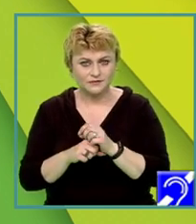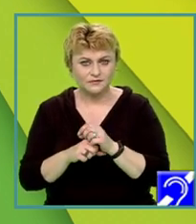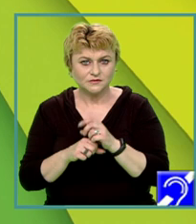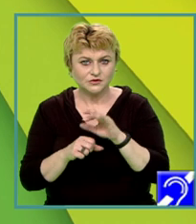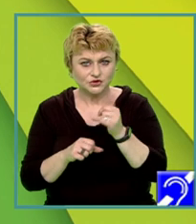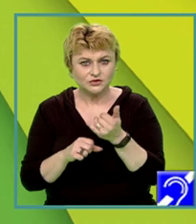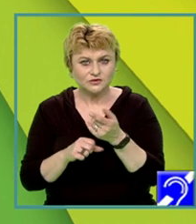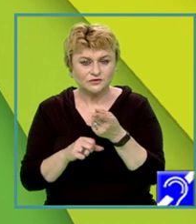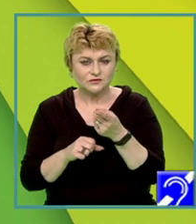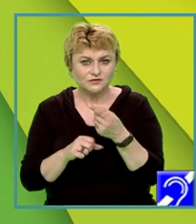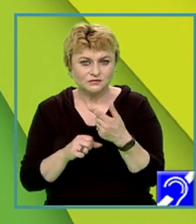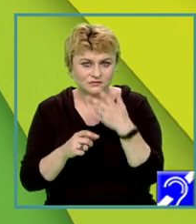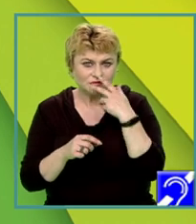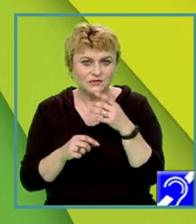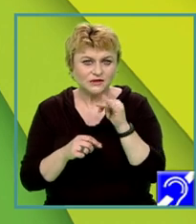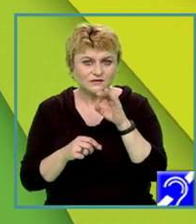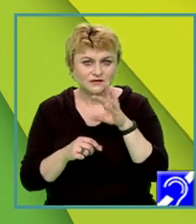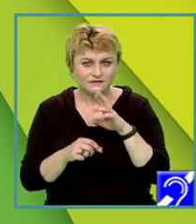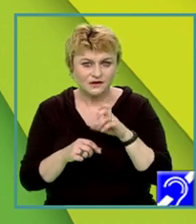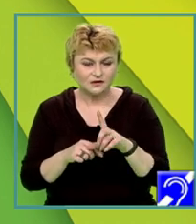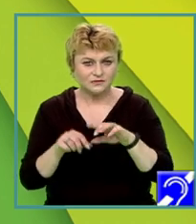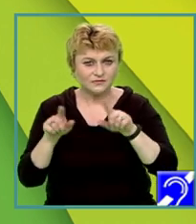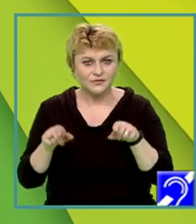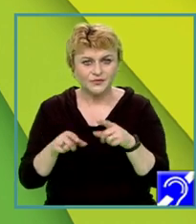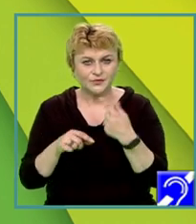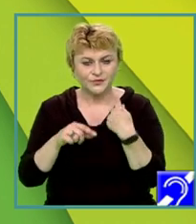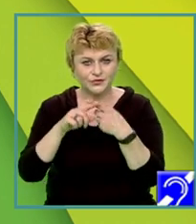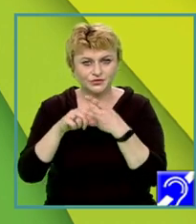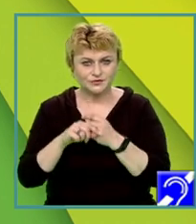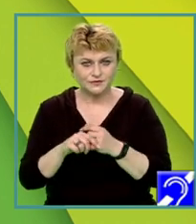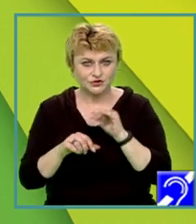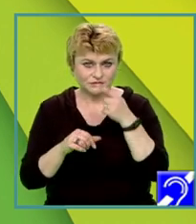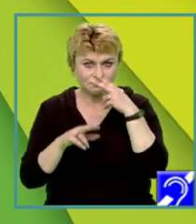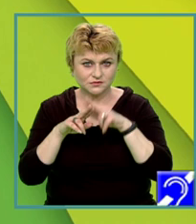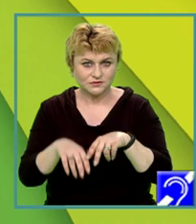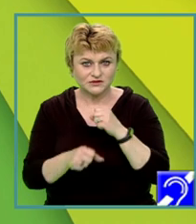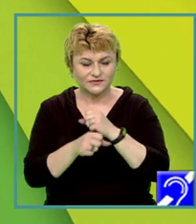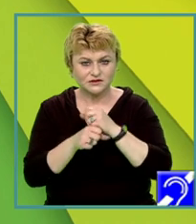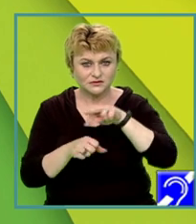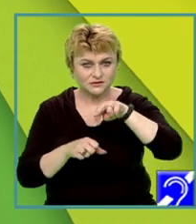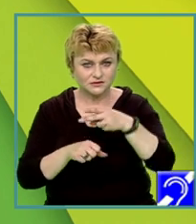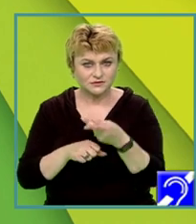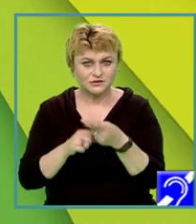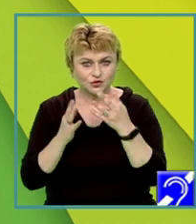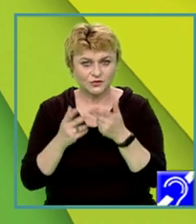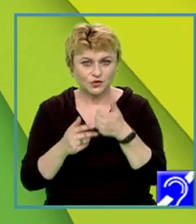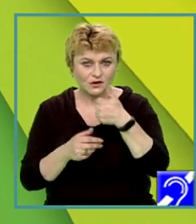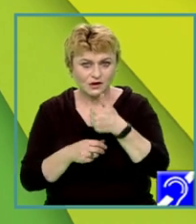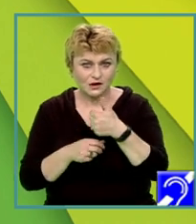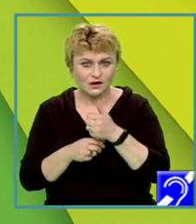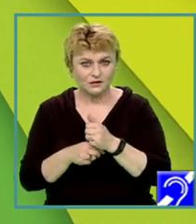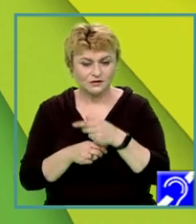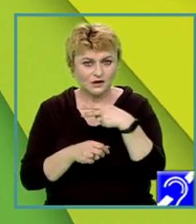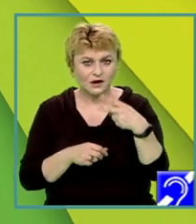deschis minus sau a acum nu ne rămâne decât să facem transferul numărul A La noi este